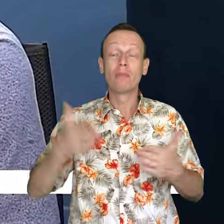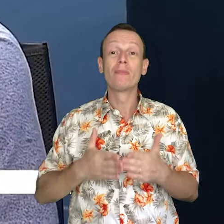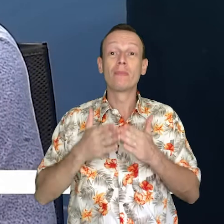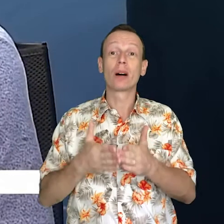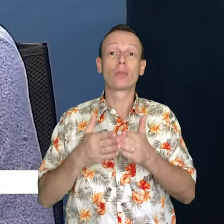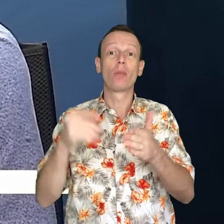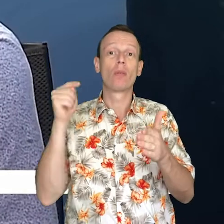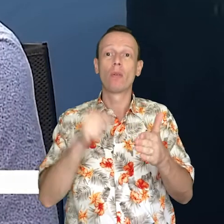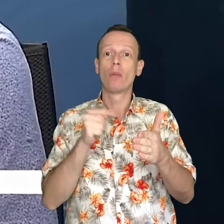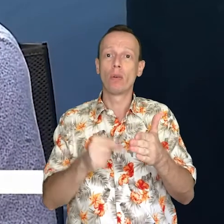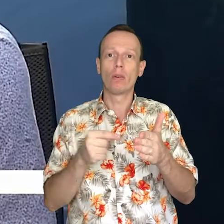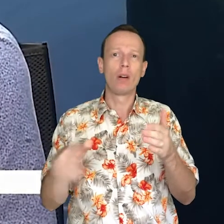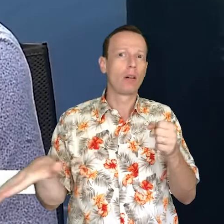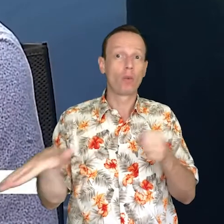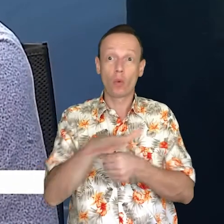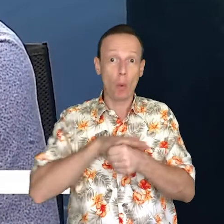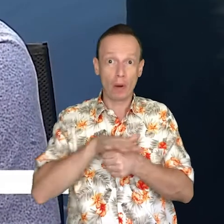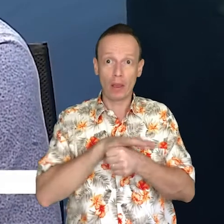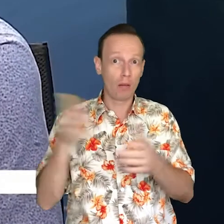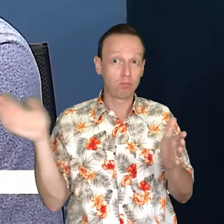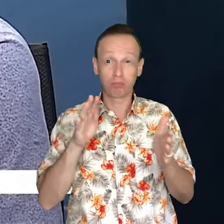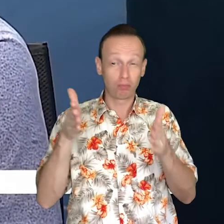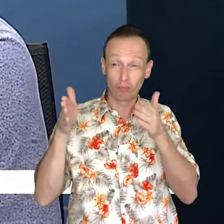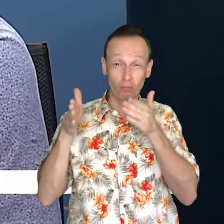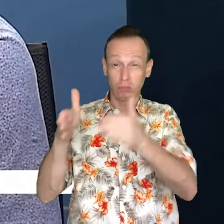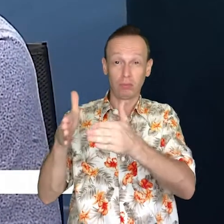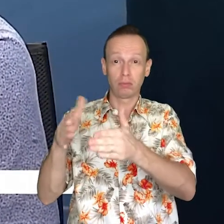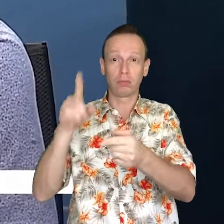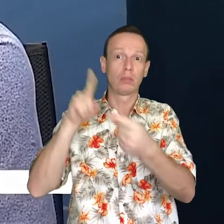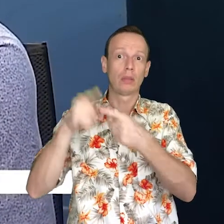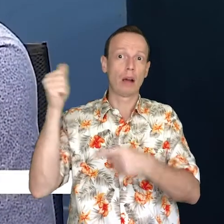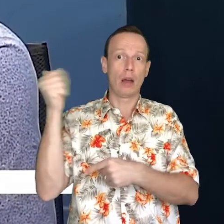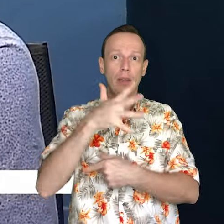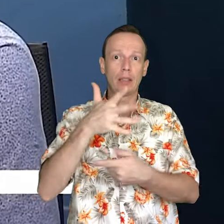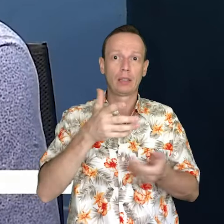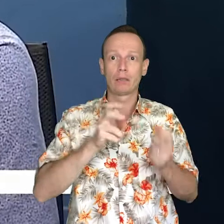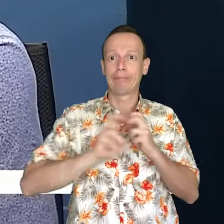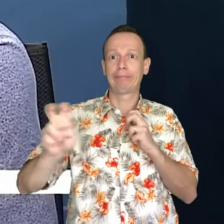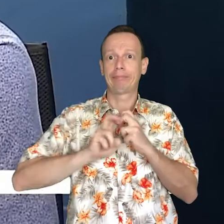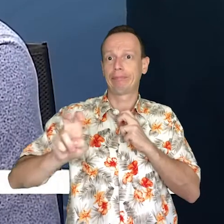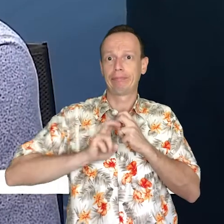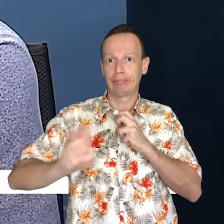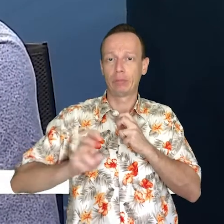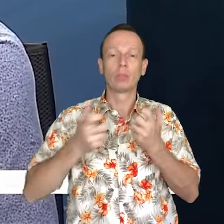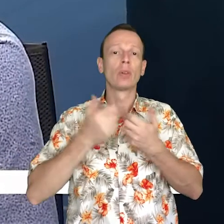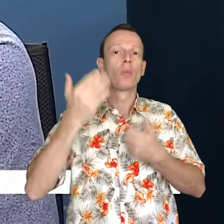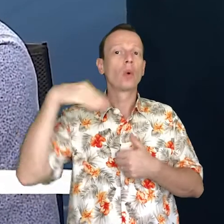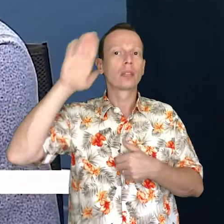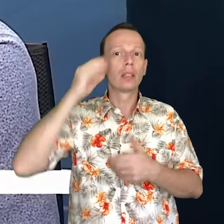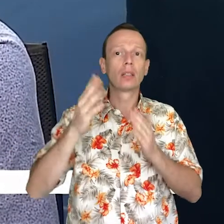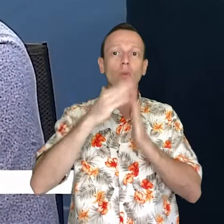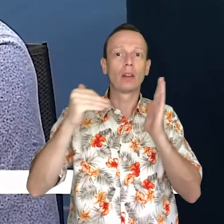Pourquoi ? Parce que les navires étant pleins sur les destinations, proprement dites, comme les États-Unis, au départ